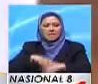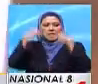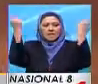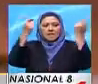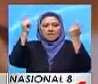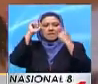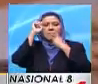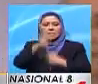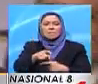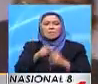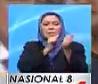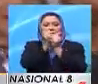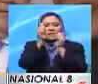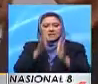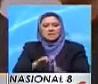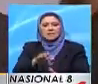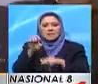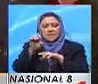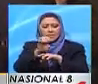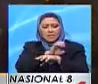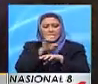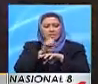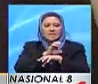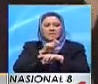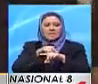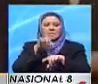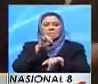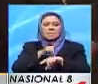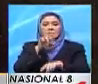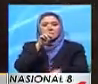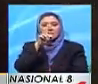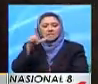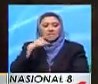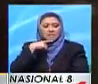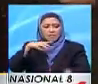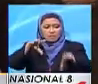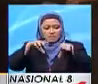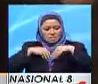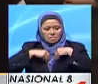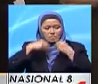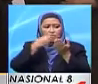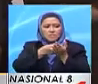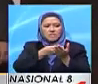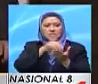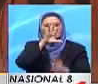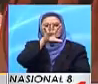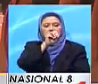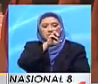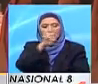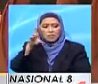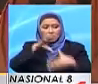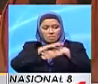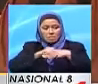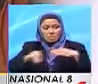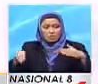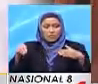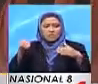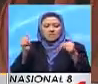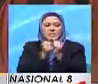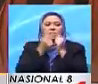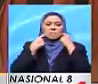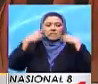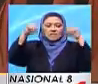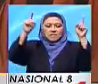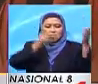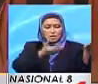felda di Kuala Lumpur Rizwan menerima sumbangan berjumlah R50 r000 atas kejayaannya membawa pulang pingat emas